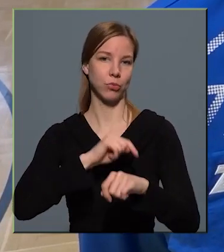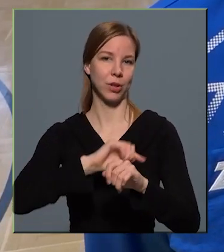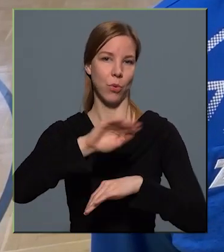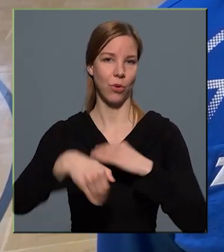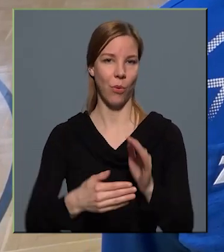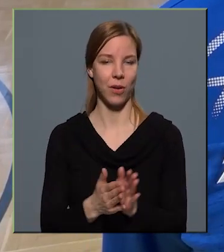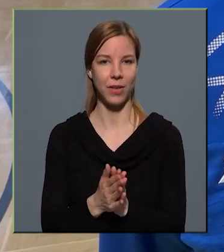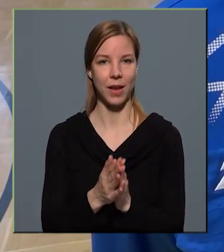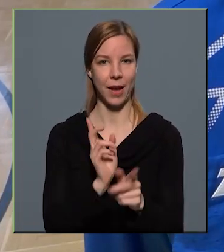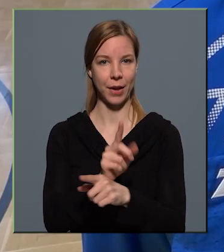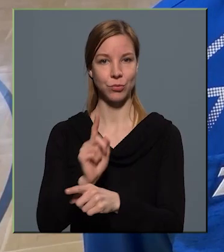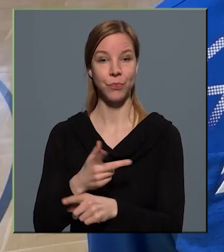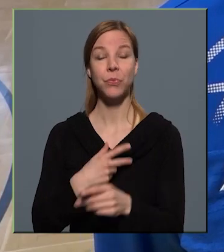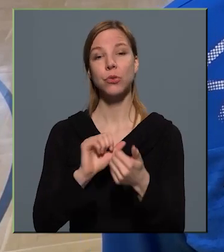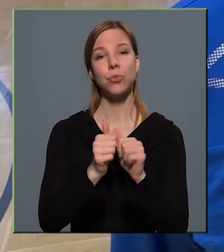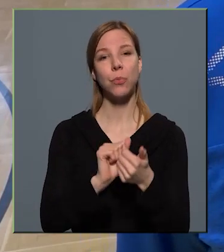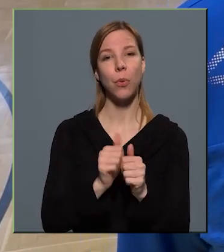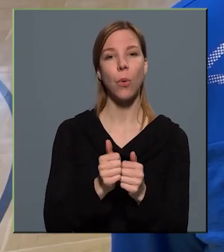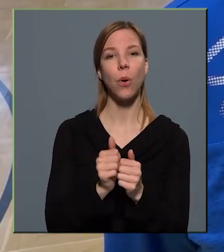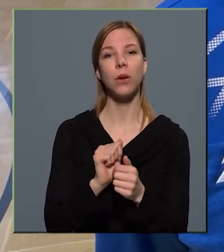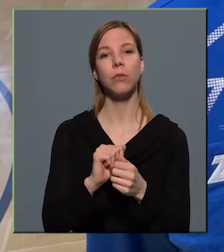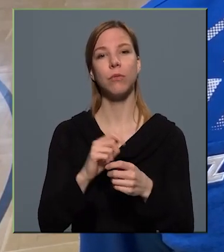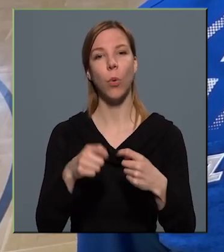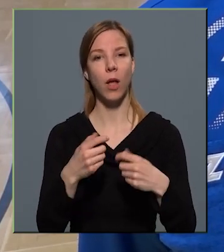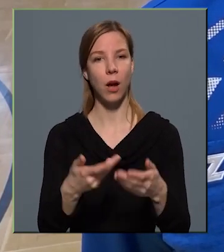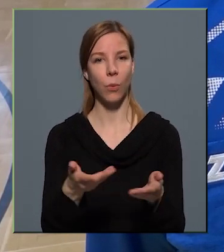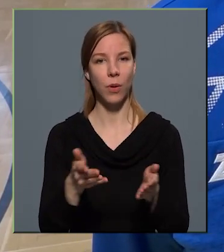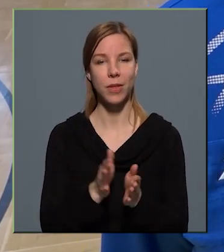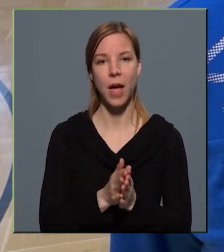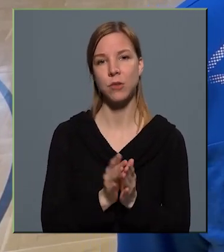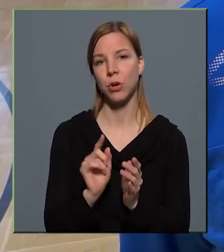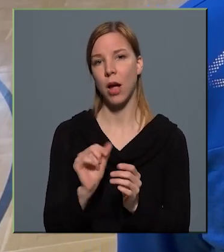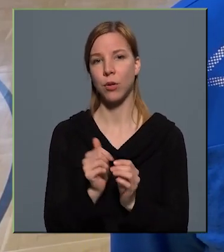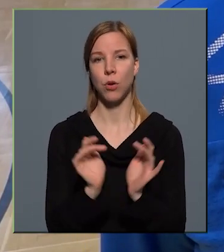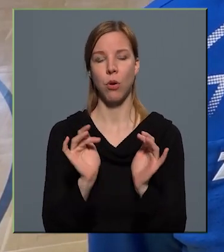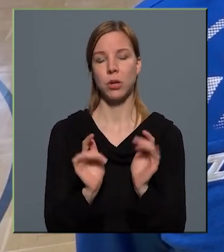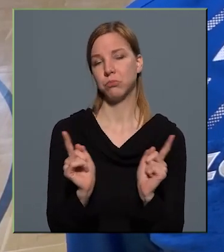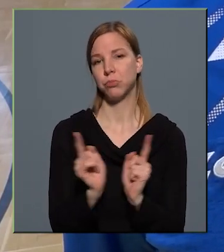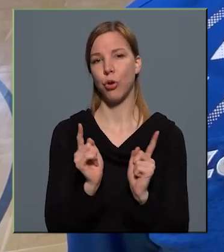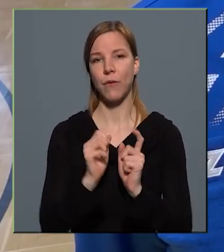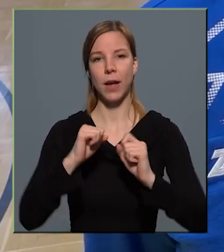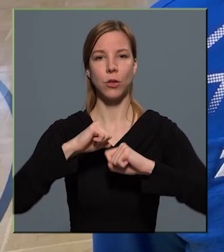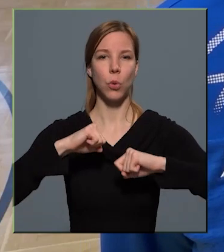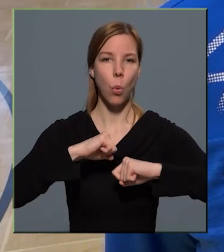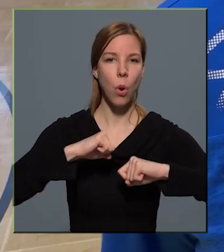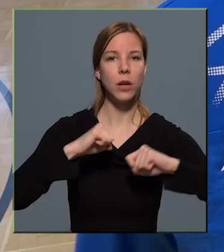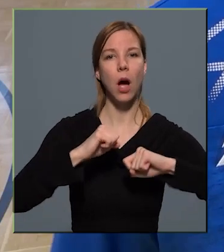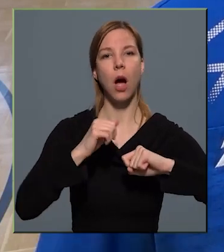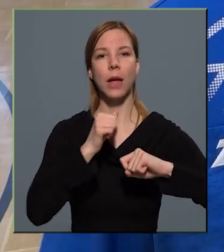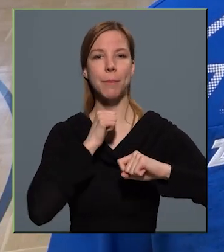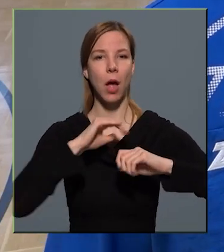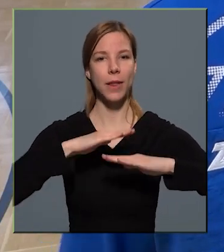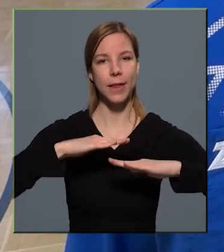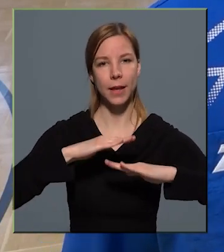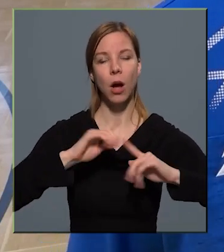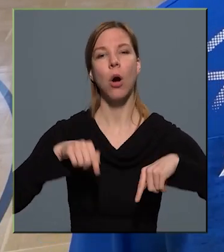végeztetni a gyerekekkel. Sportfoglalkozások, először egy kis gimnasztika tornaedzések voltak, utána abból